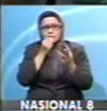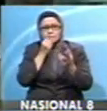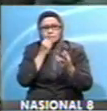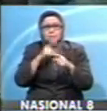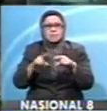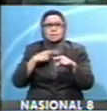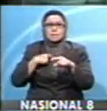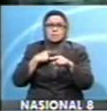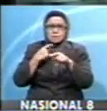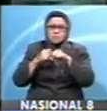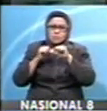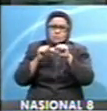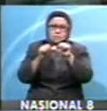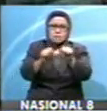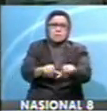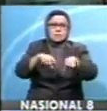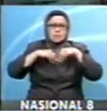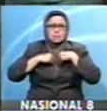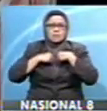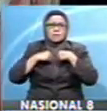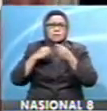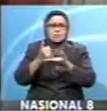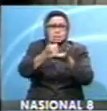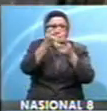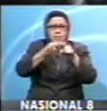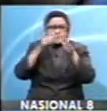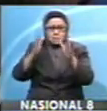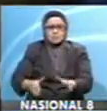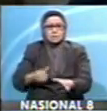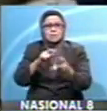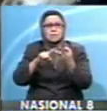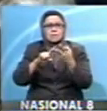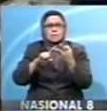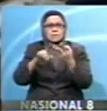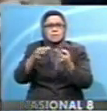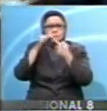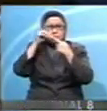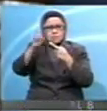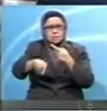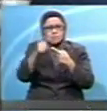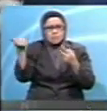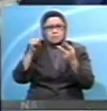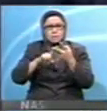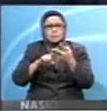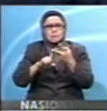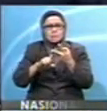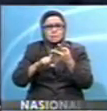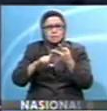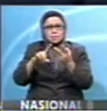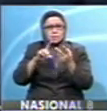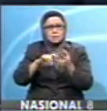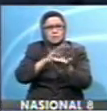putus-putus menerima sumbangan daripada pihak berkenaan termasuk keperluan lain seperti selimut tilam dapu gas dan